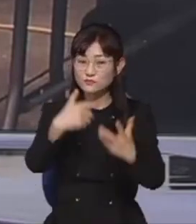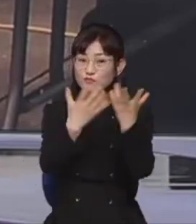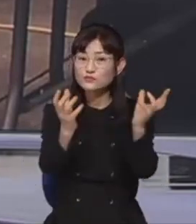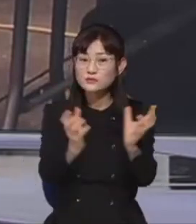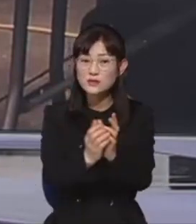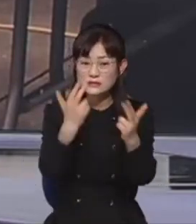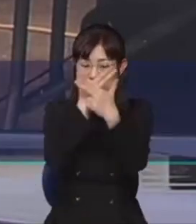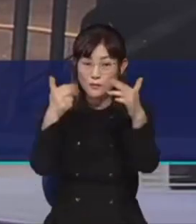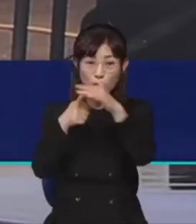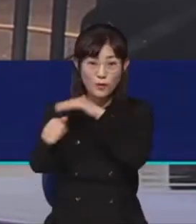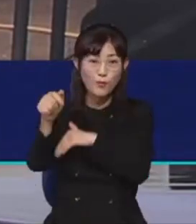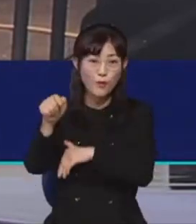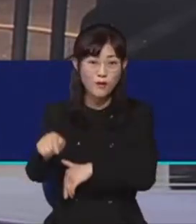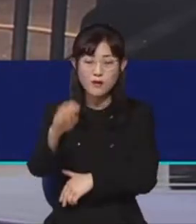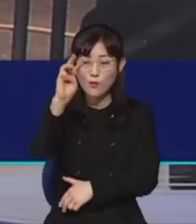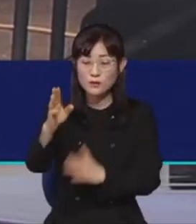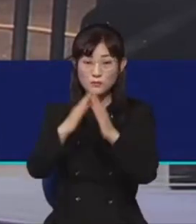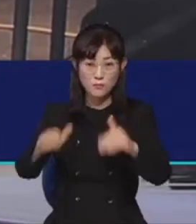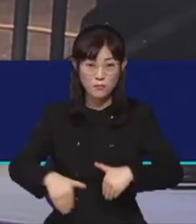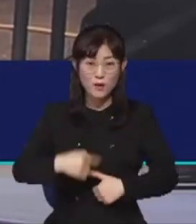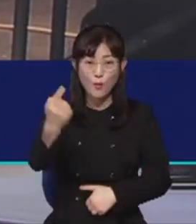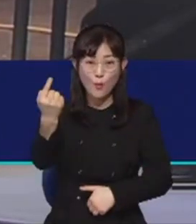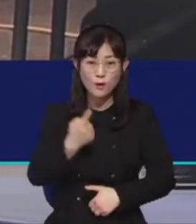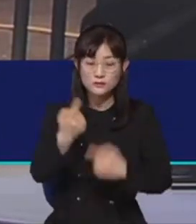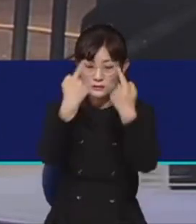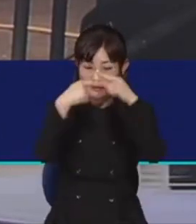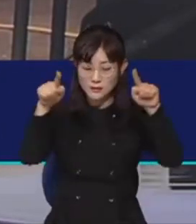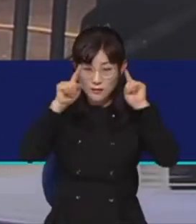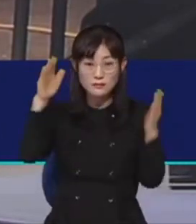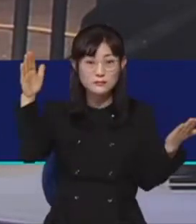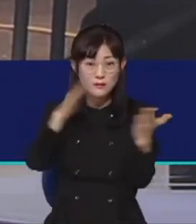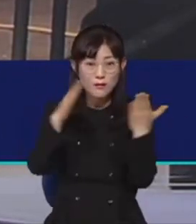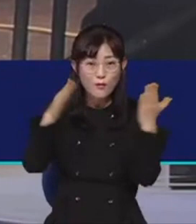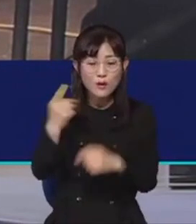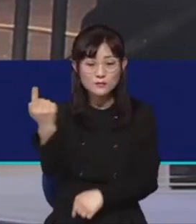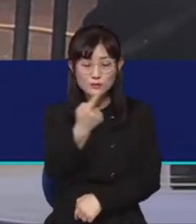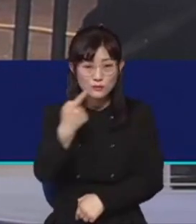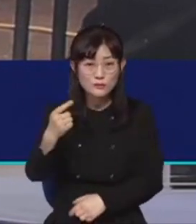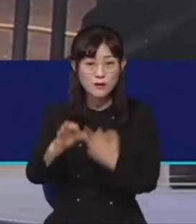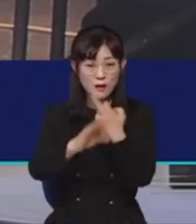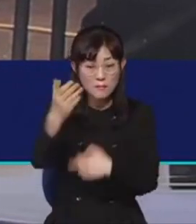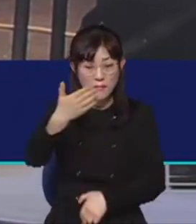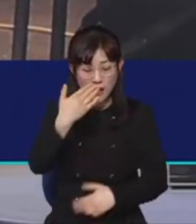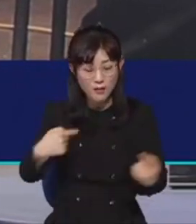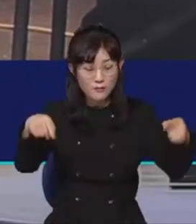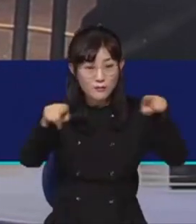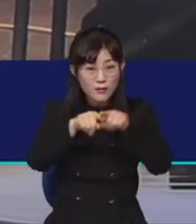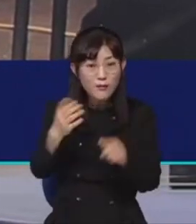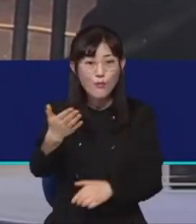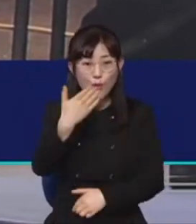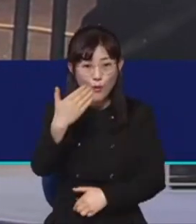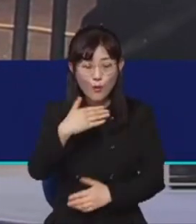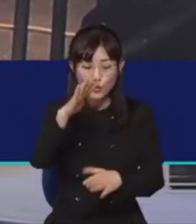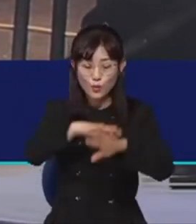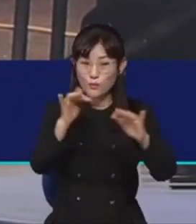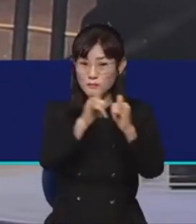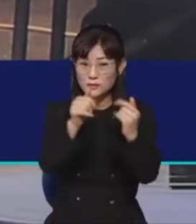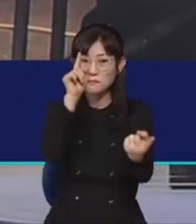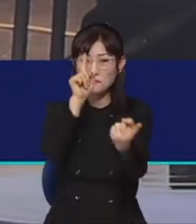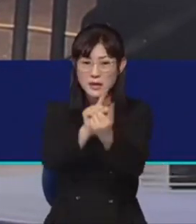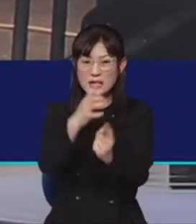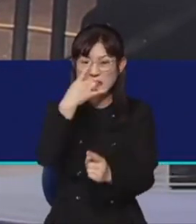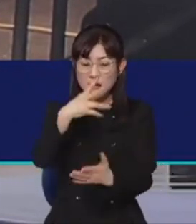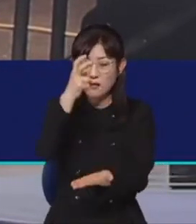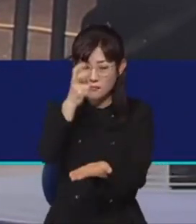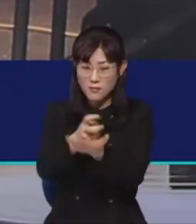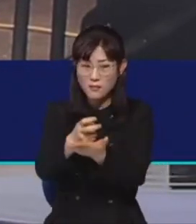더불어민주당 이재명 대표가 광주와 전남을 찾아 대학생들과 천원 아침밥을 함께 먹고 농민들을 만나 양곡법 개정안에 거부권을